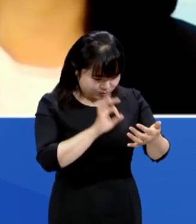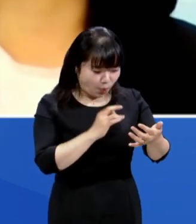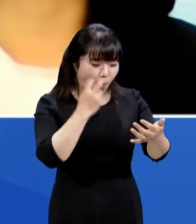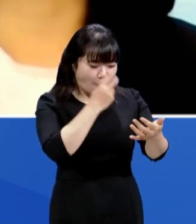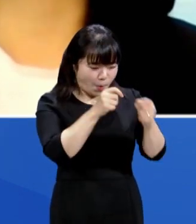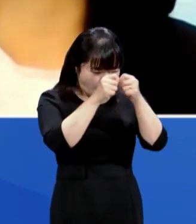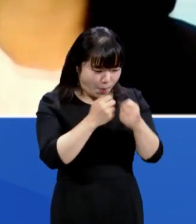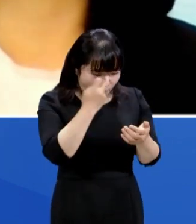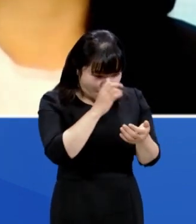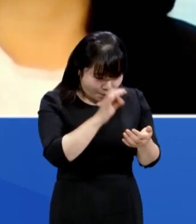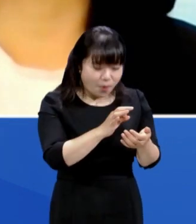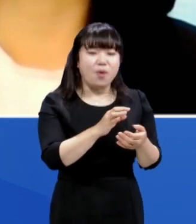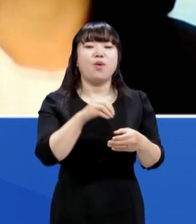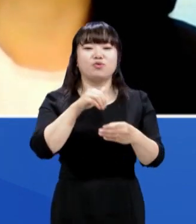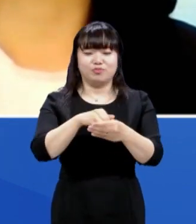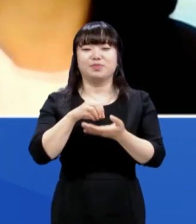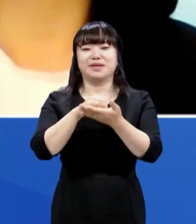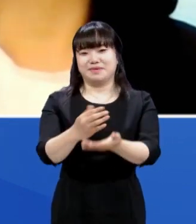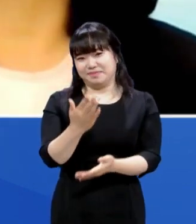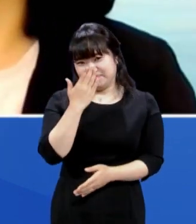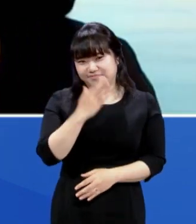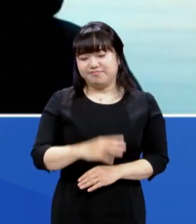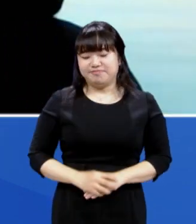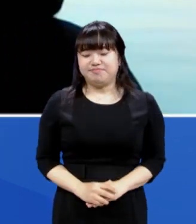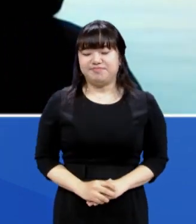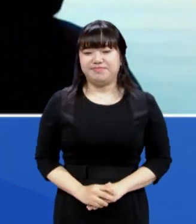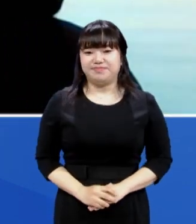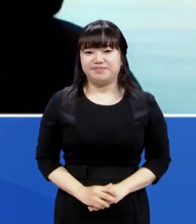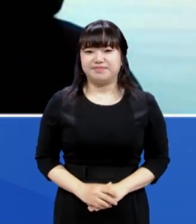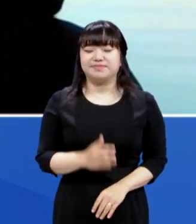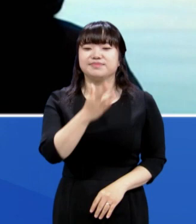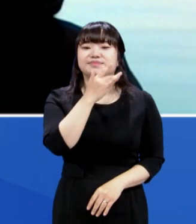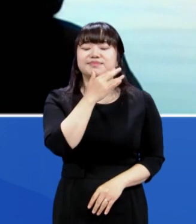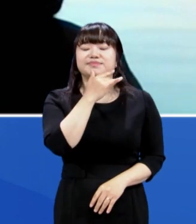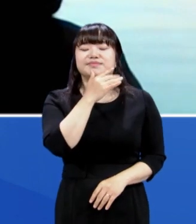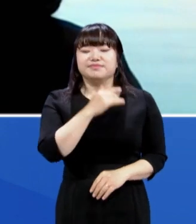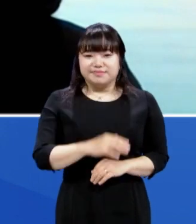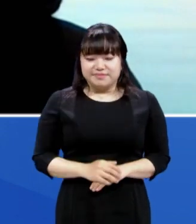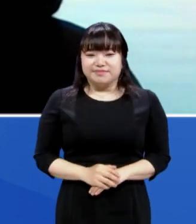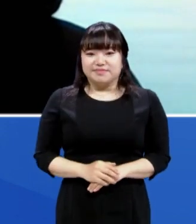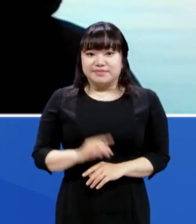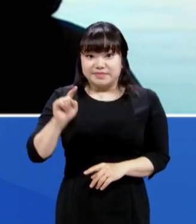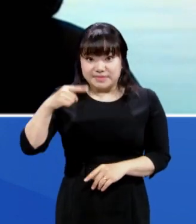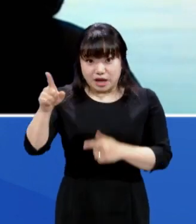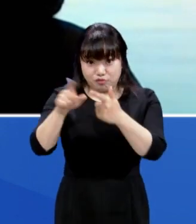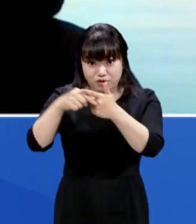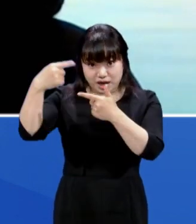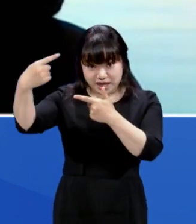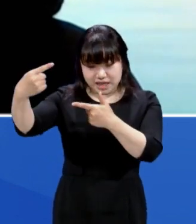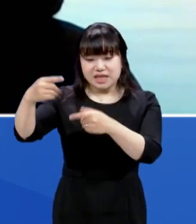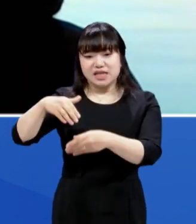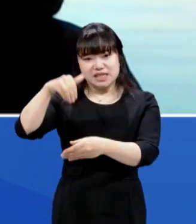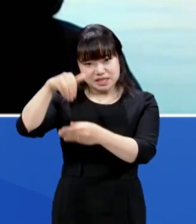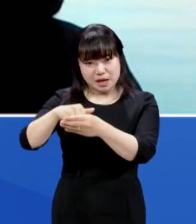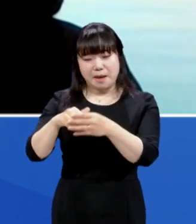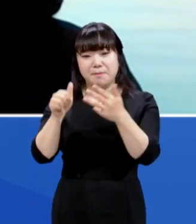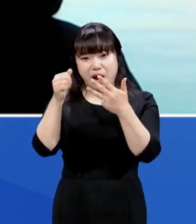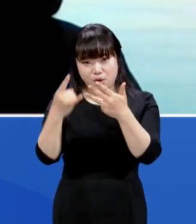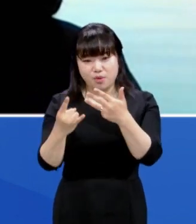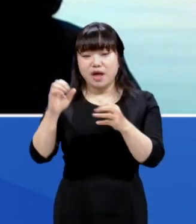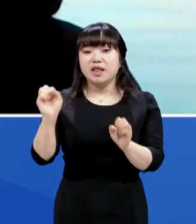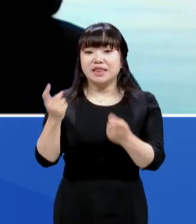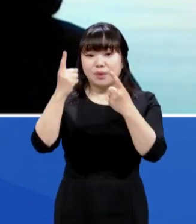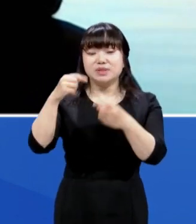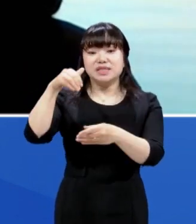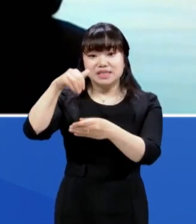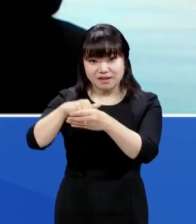소중한 학교 폭행 사기 오시길 바라겠습니다 4 여기까지 듣겠습니다 다음달 1일 치러지는 제 8의 전국 동시